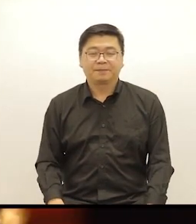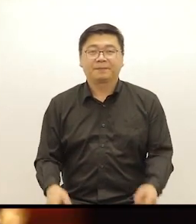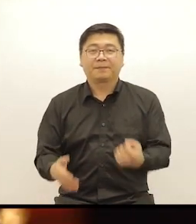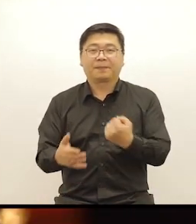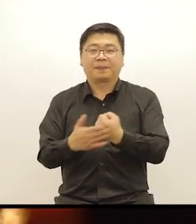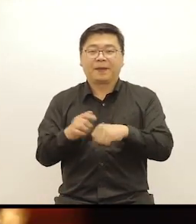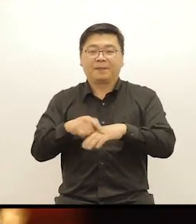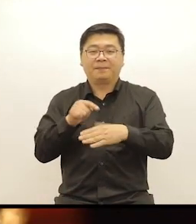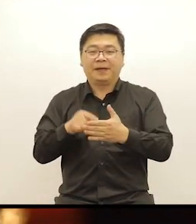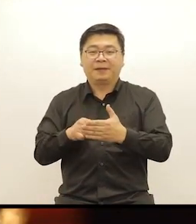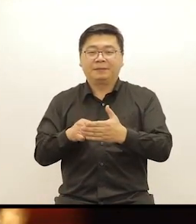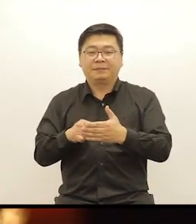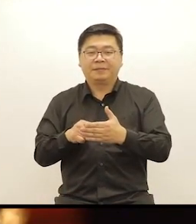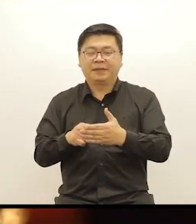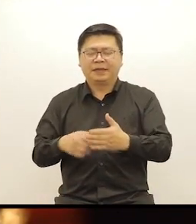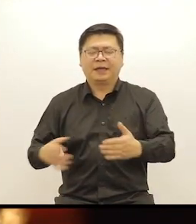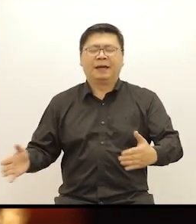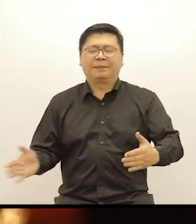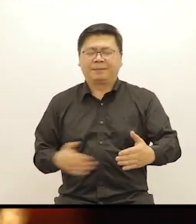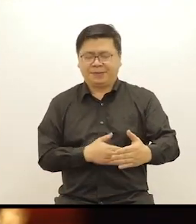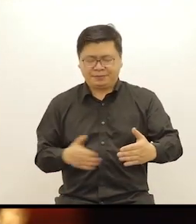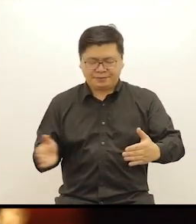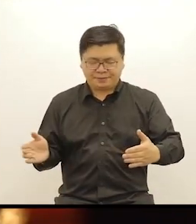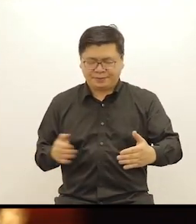예. 그래서 마음을 비우고